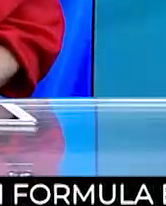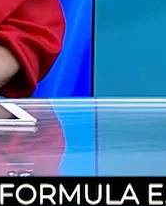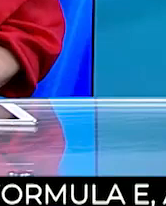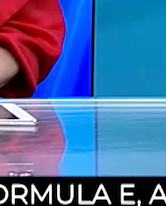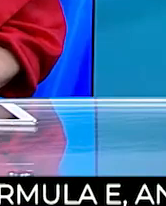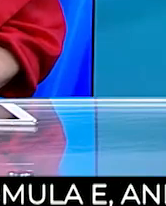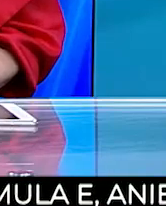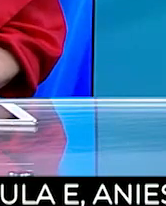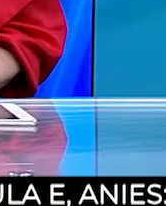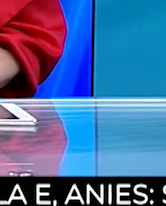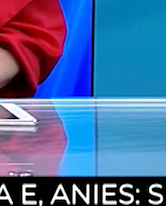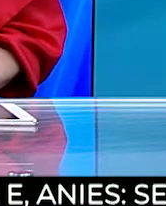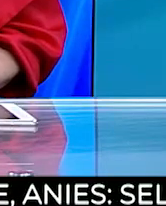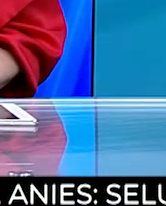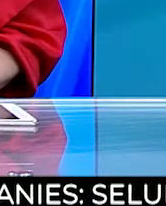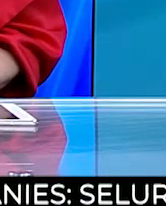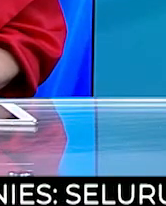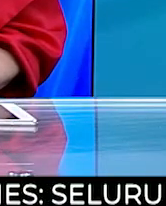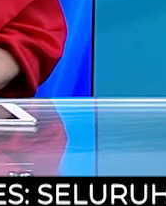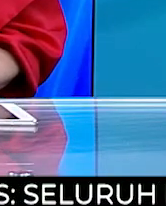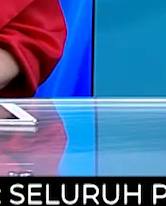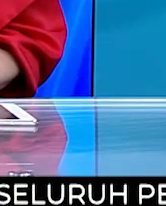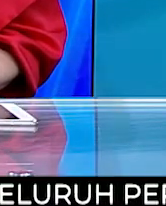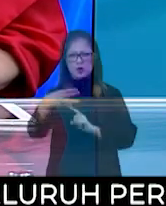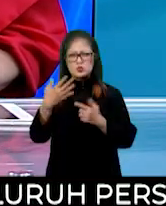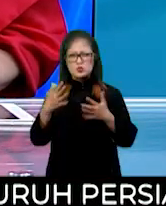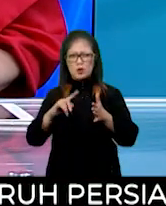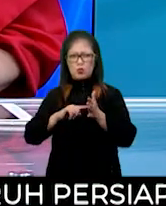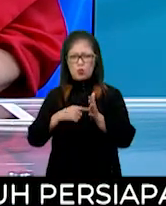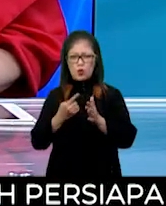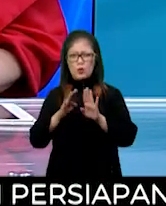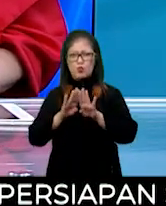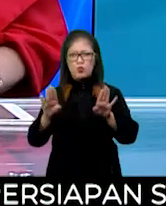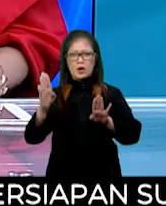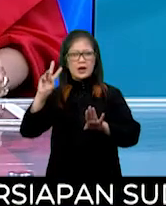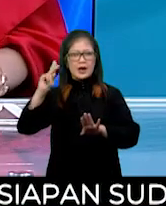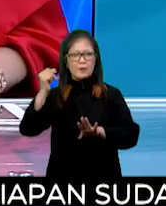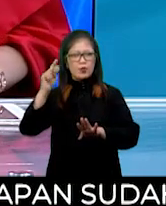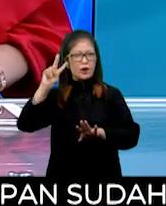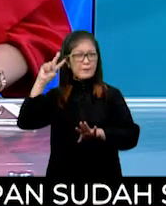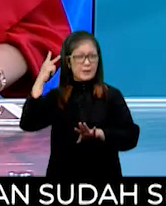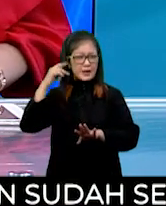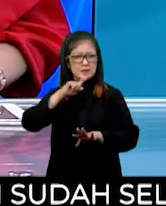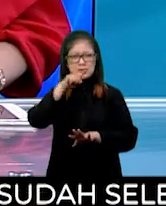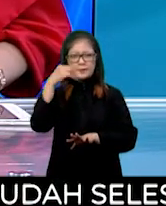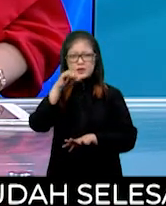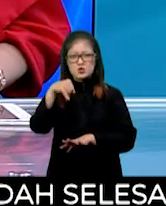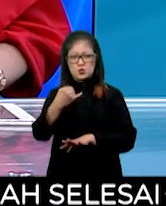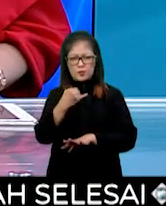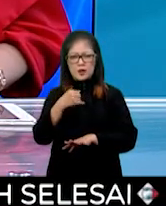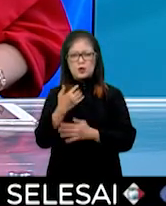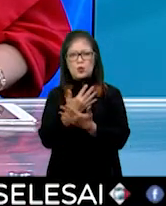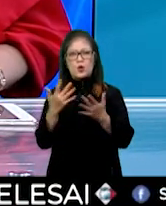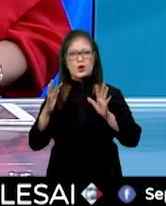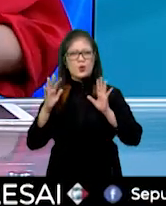Pemirsa, penukaran tiket balap Formula E yang sudah mulai dibuka sejak Rabu kemarin hingga Jumat besok terus diserbu warga. Warga yang